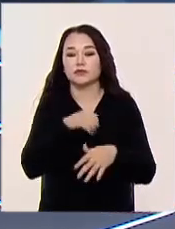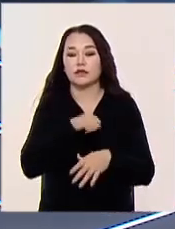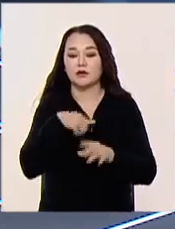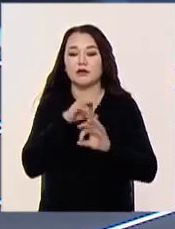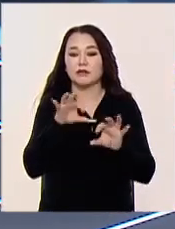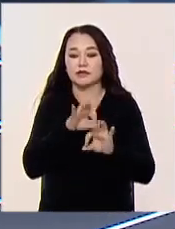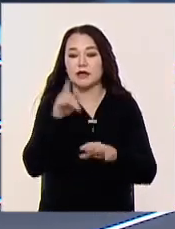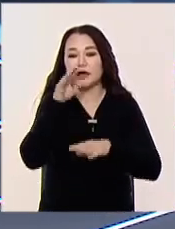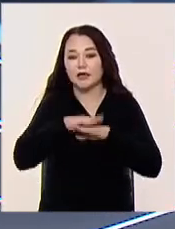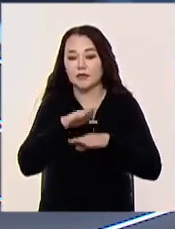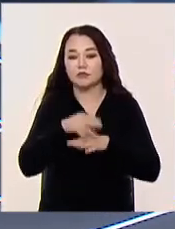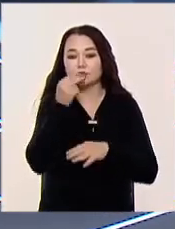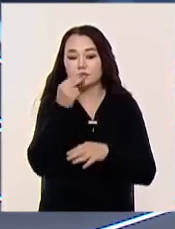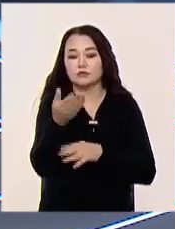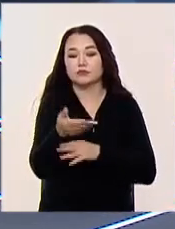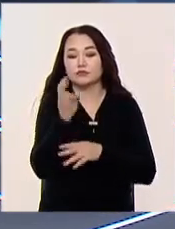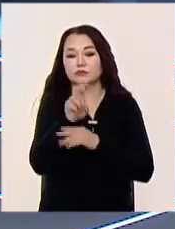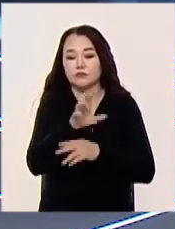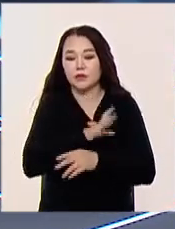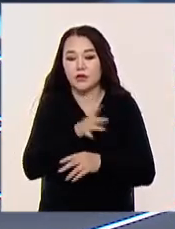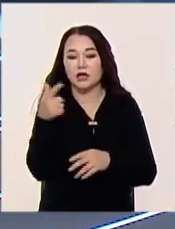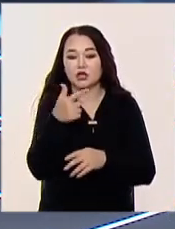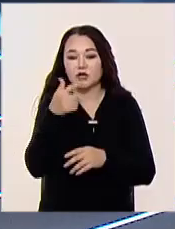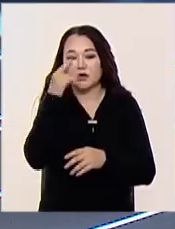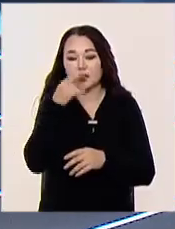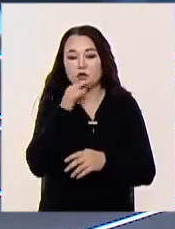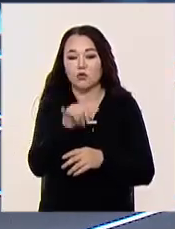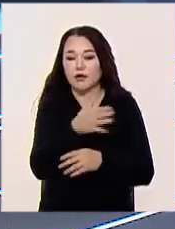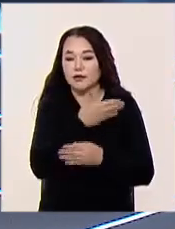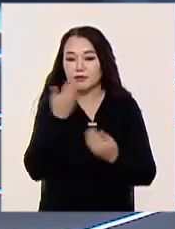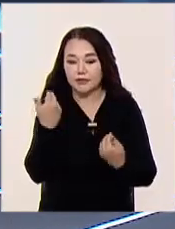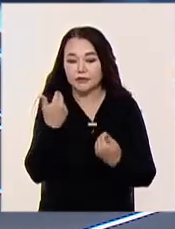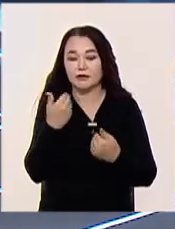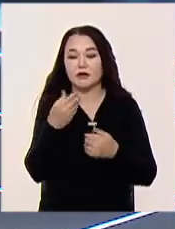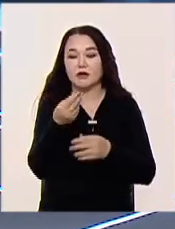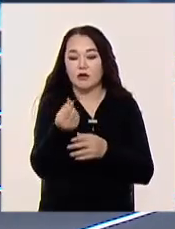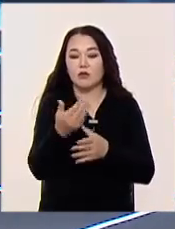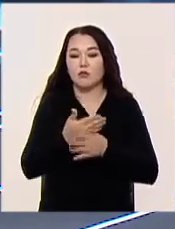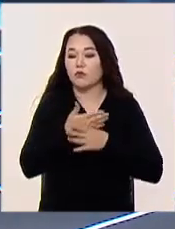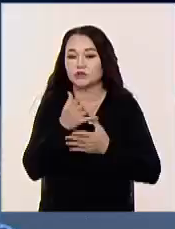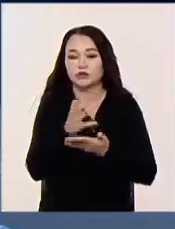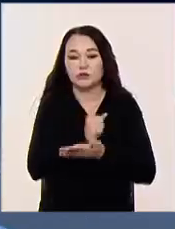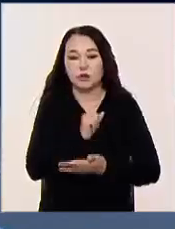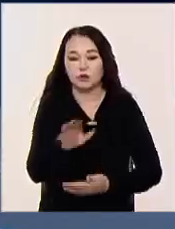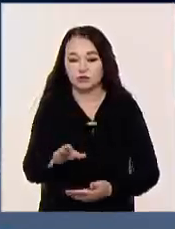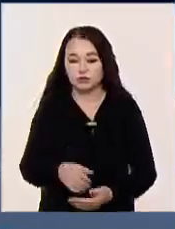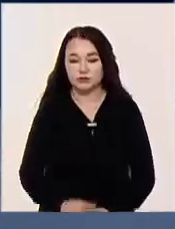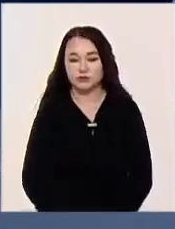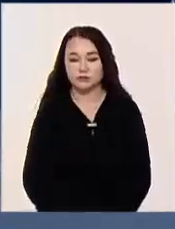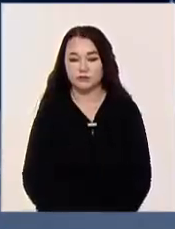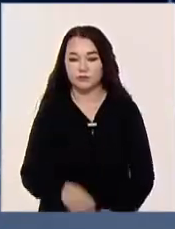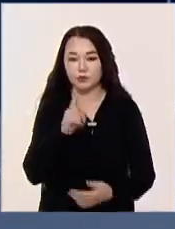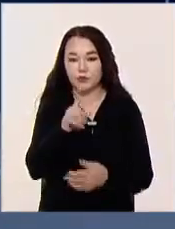айтуынша, әкімдікке азық-түлік сұрай барған, бірақ қазақстандық азаматтығының жоқтығын айтып, жәрдем ала алмадым дейді.